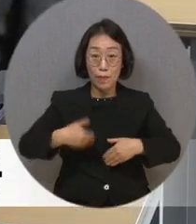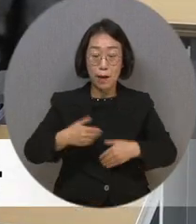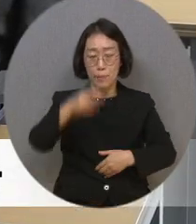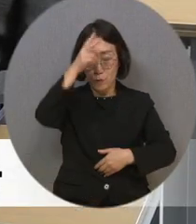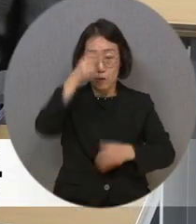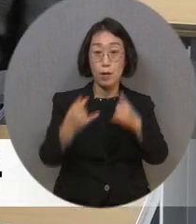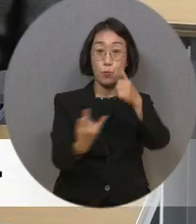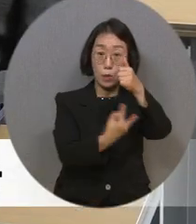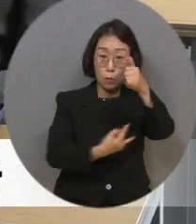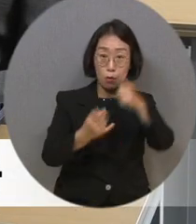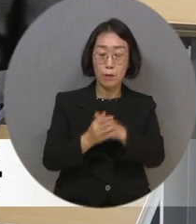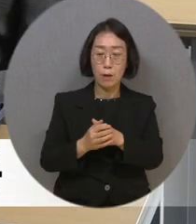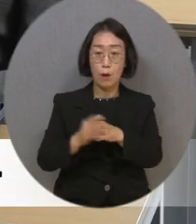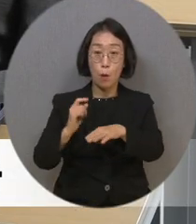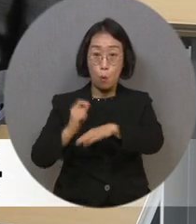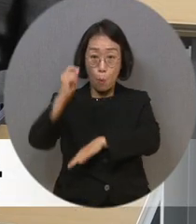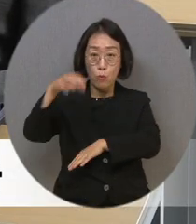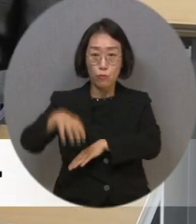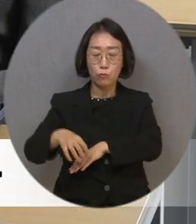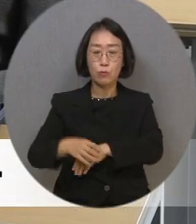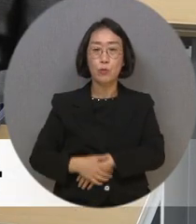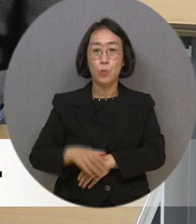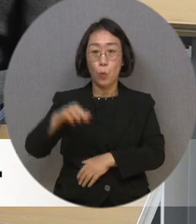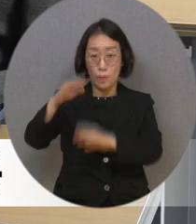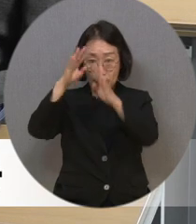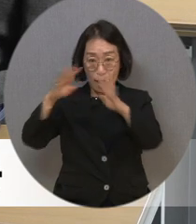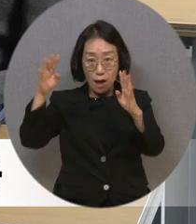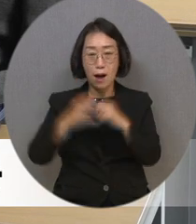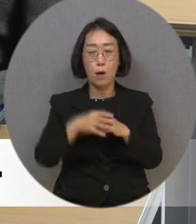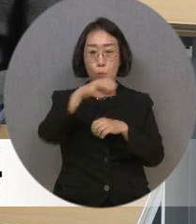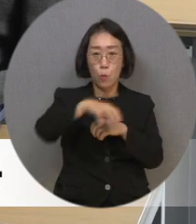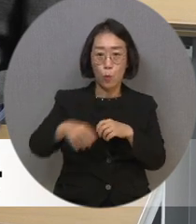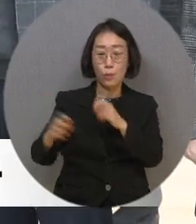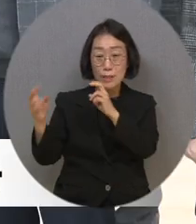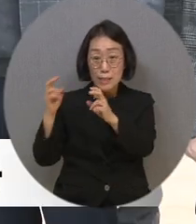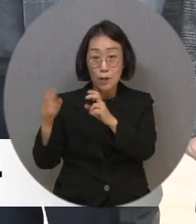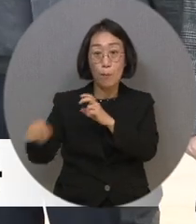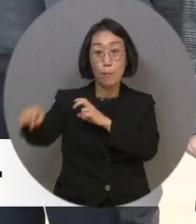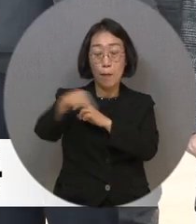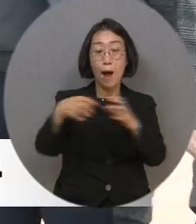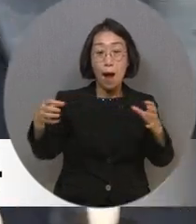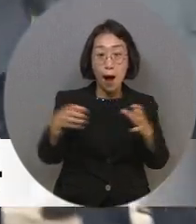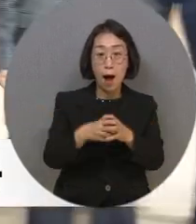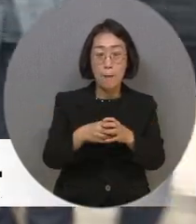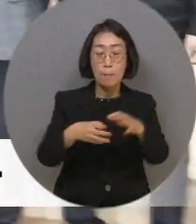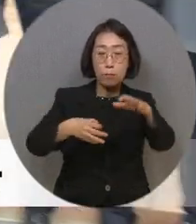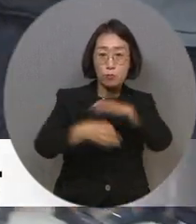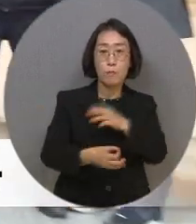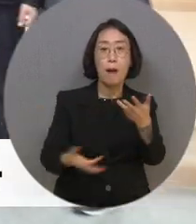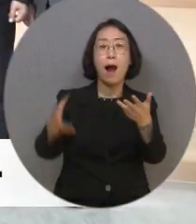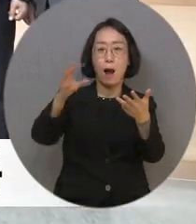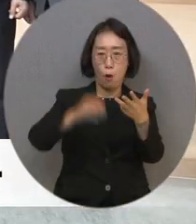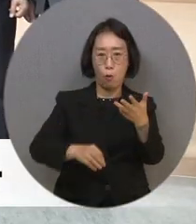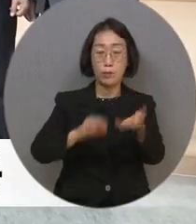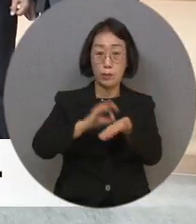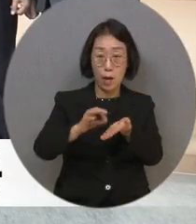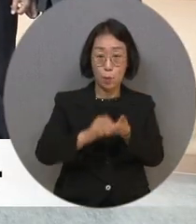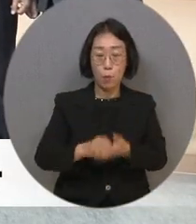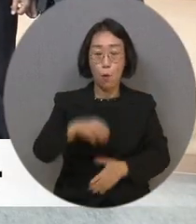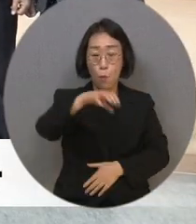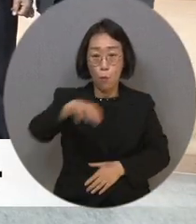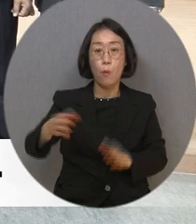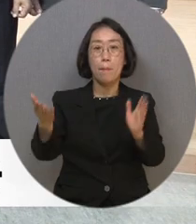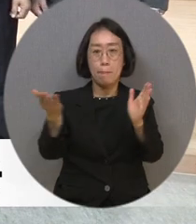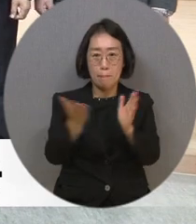전남자치경찰위원회와 고흥군, 순천대학교, 대한항공, 전남테크노파크는 총 사업비 8억 원을 들여 섬치안